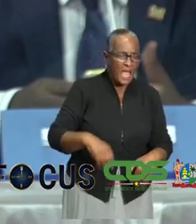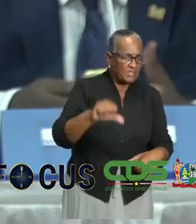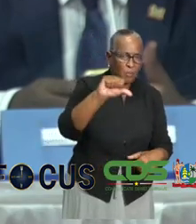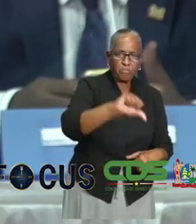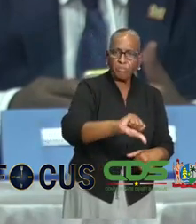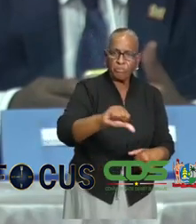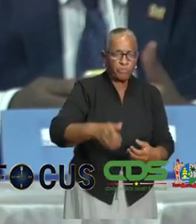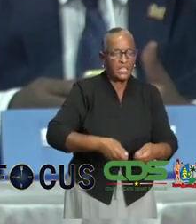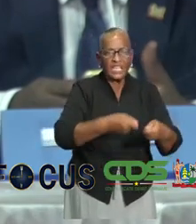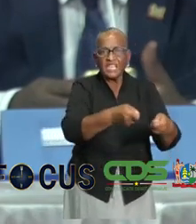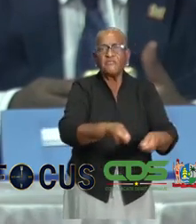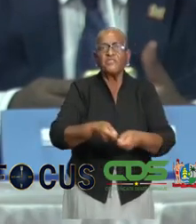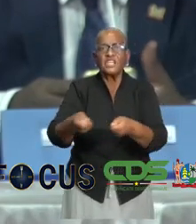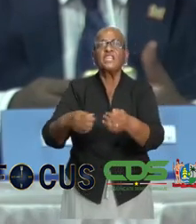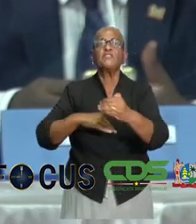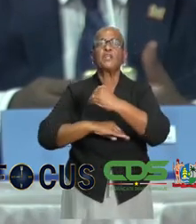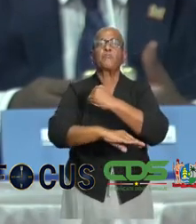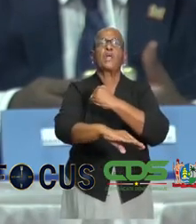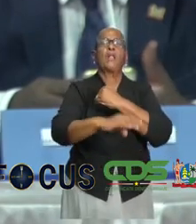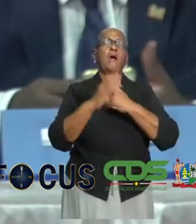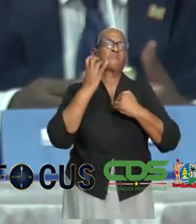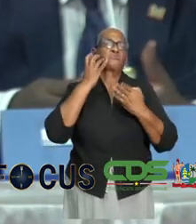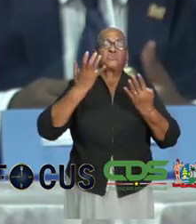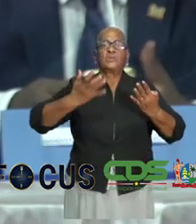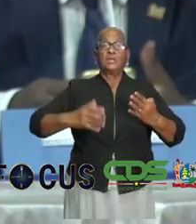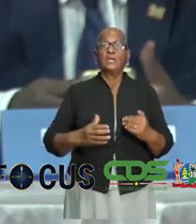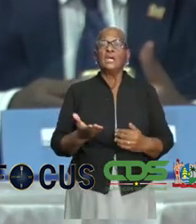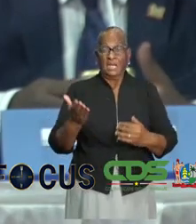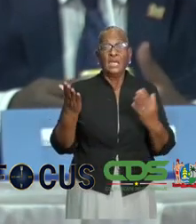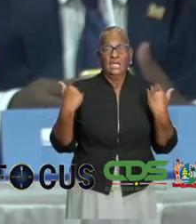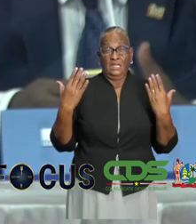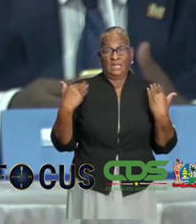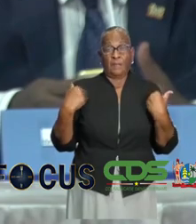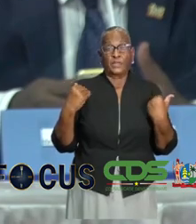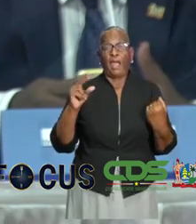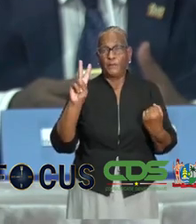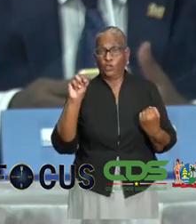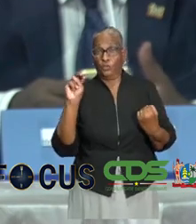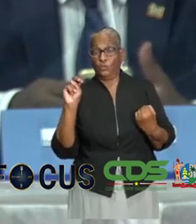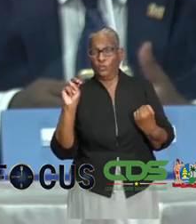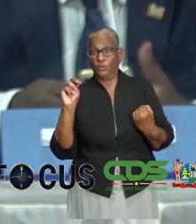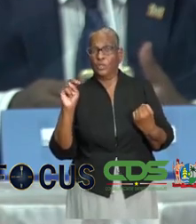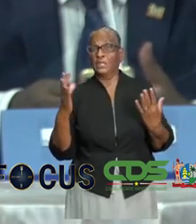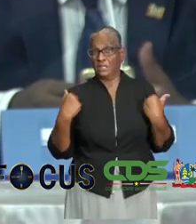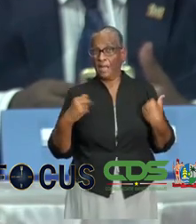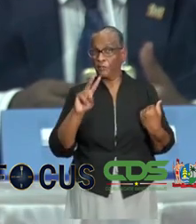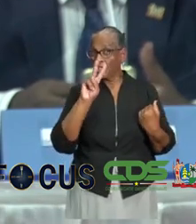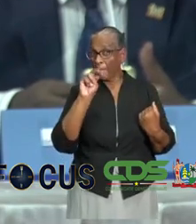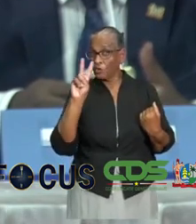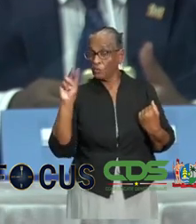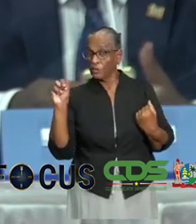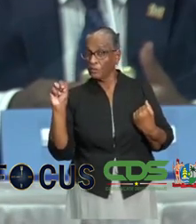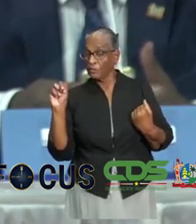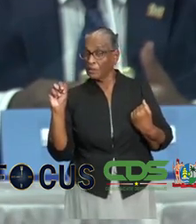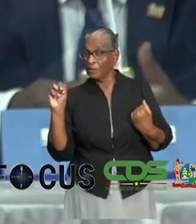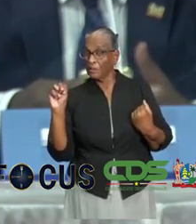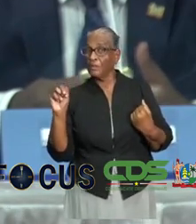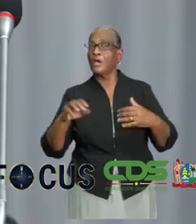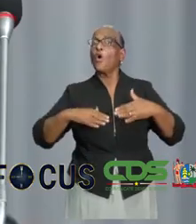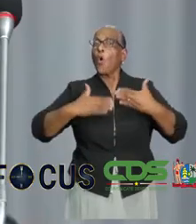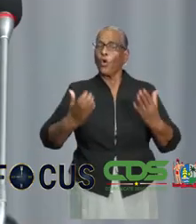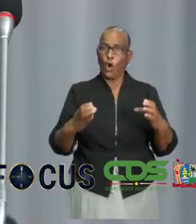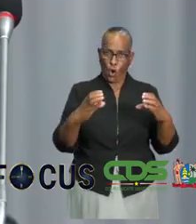gebieden gestuurd. In september 2020 is er wederom